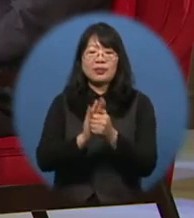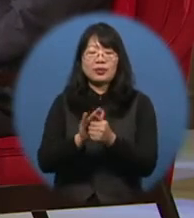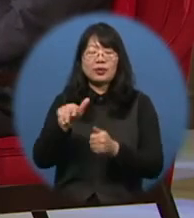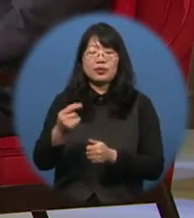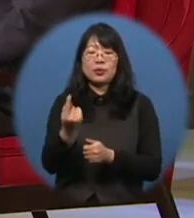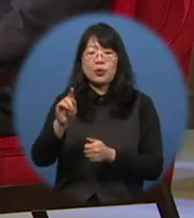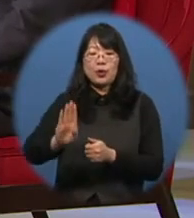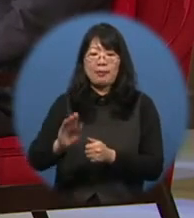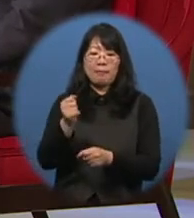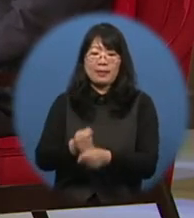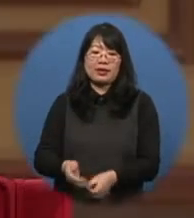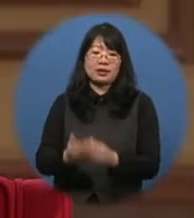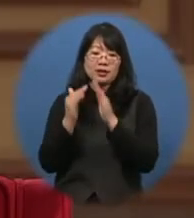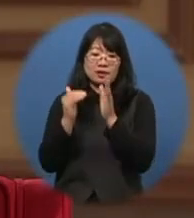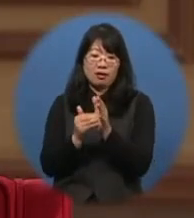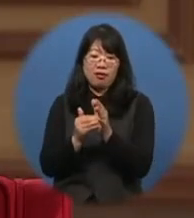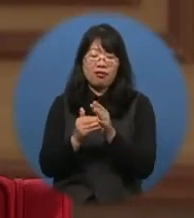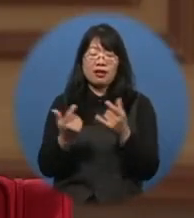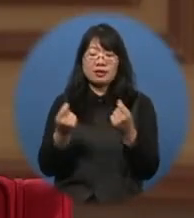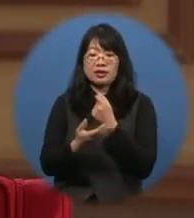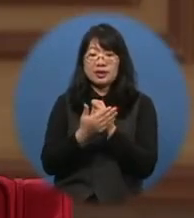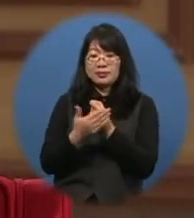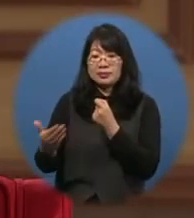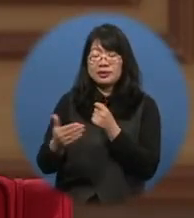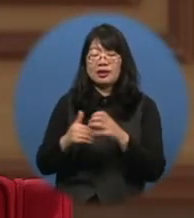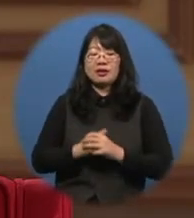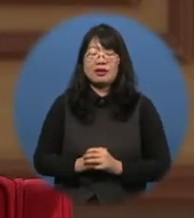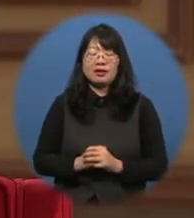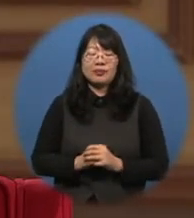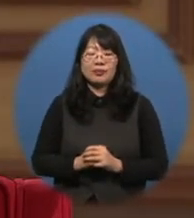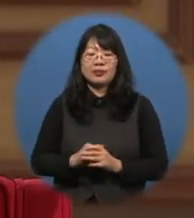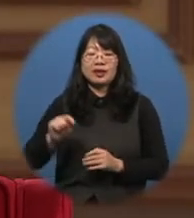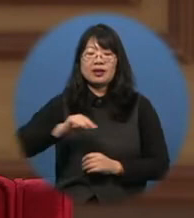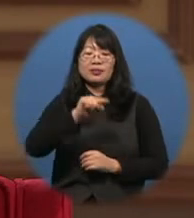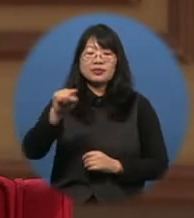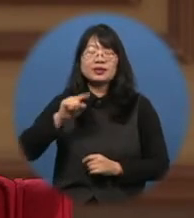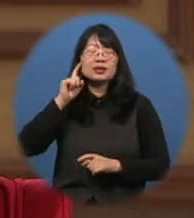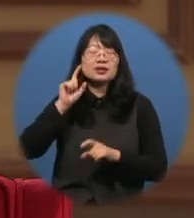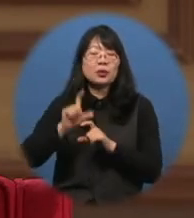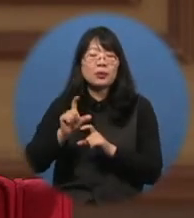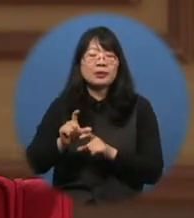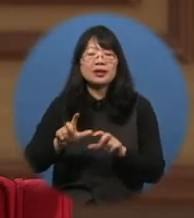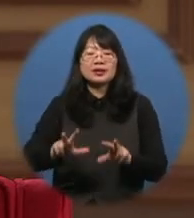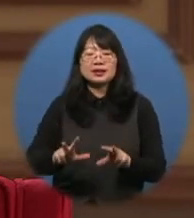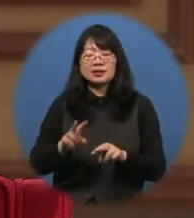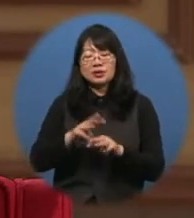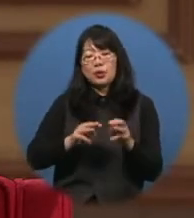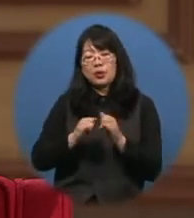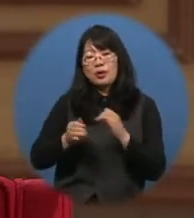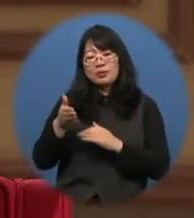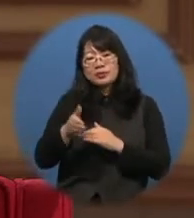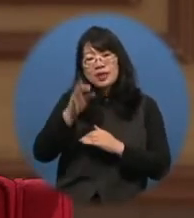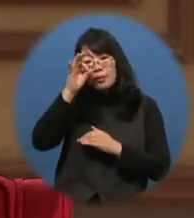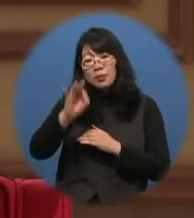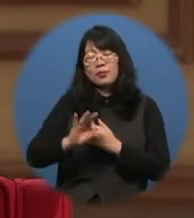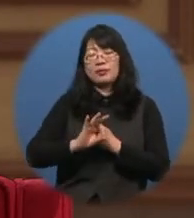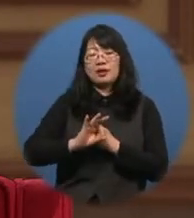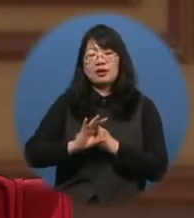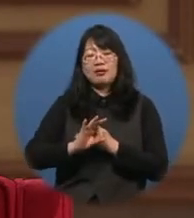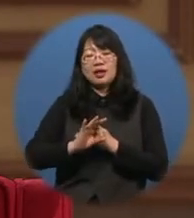협동조합을 만들었죠. 그래서 그분들은 제일 고민, 특히 이제 농업 분야에서